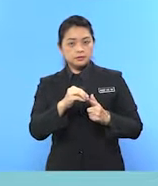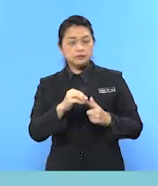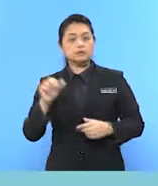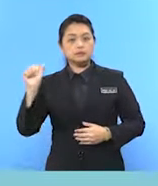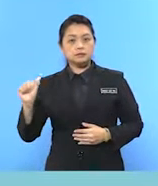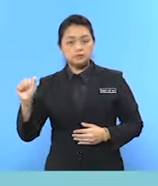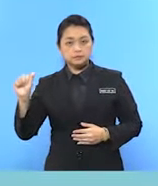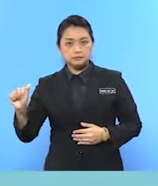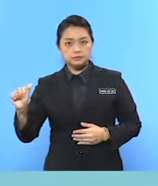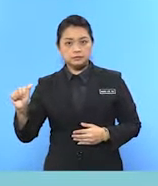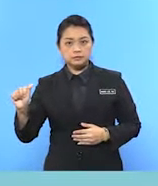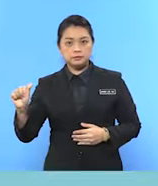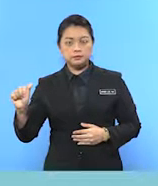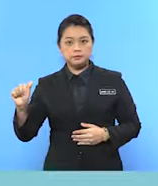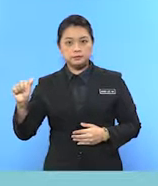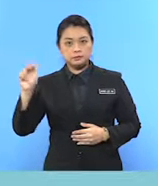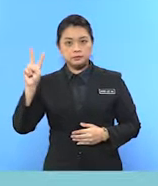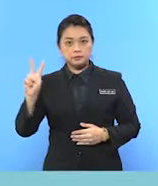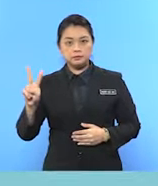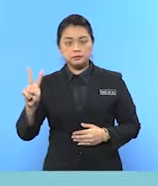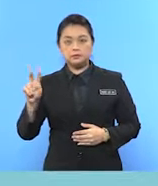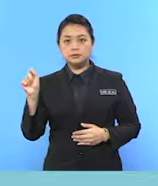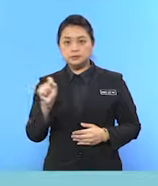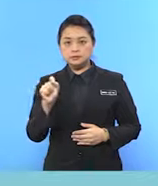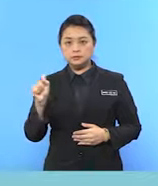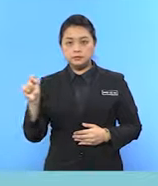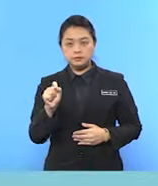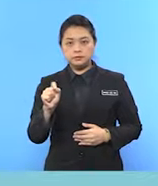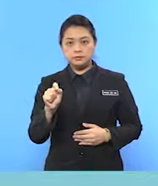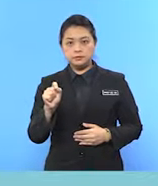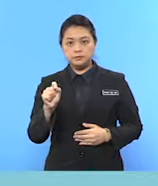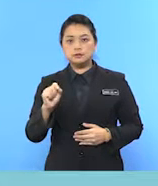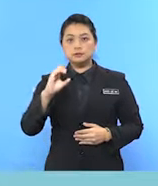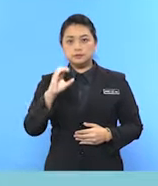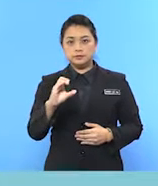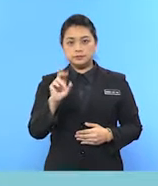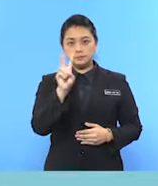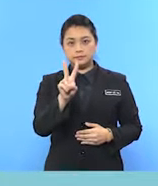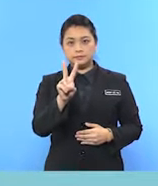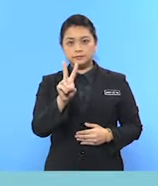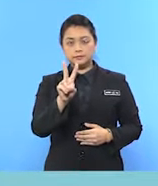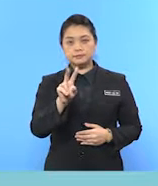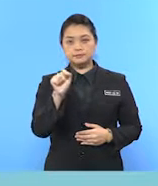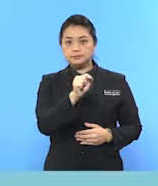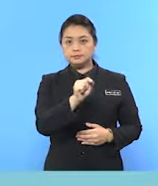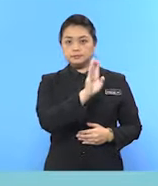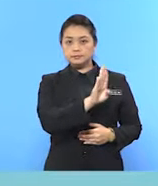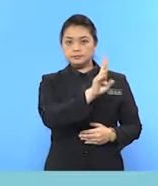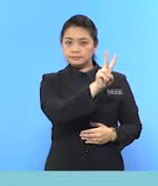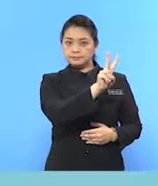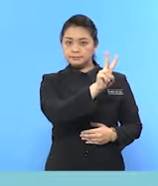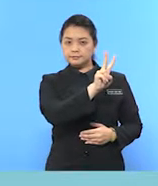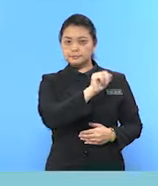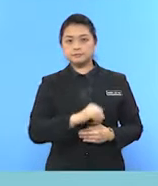A boleh mengguna rumus A kuasa 2 sama dengan C kuasa 2 tolak B kuasa